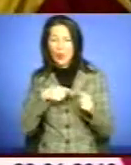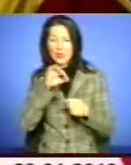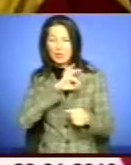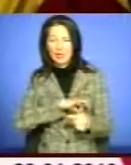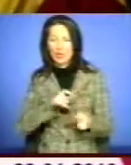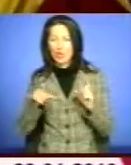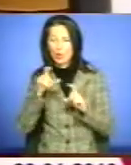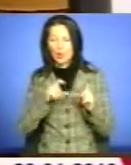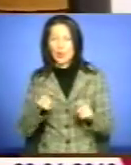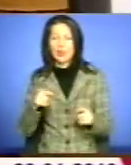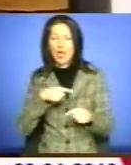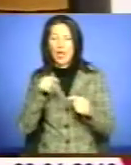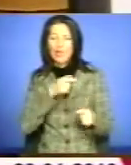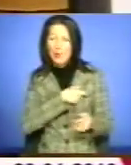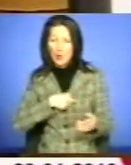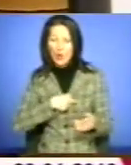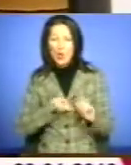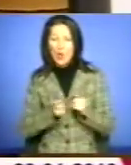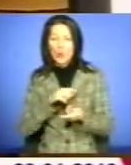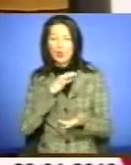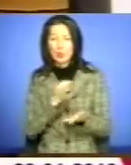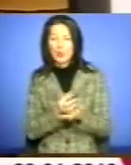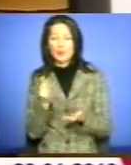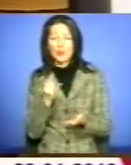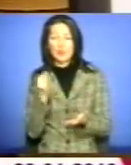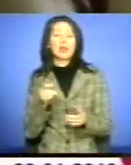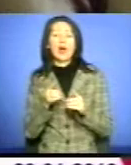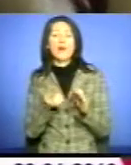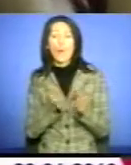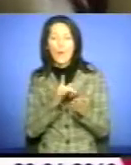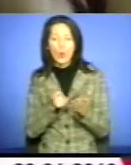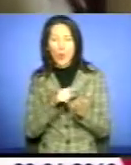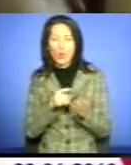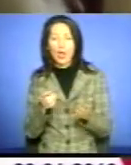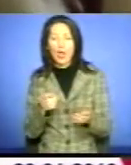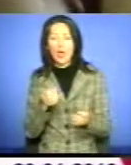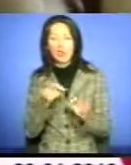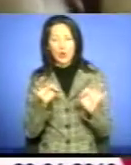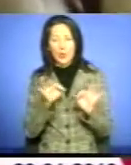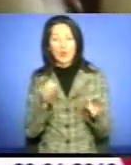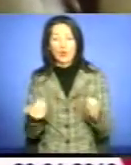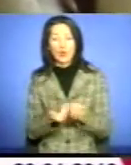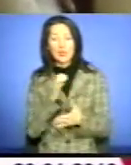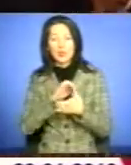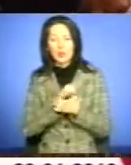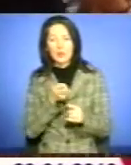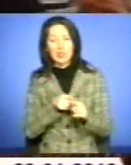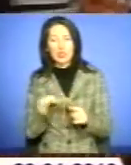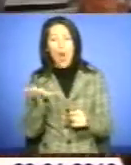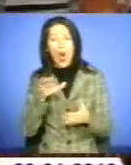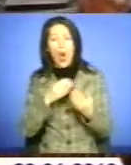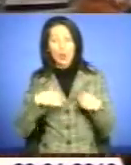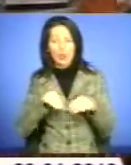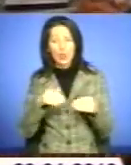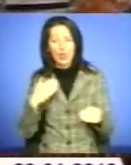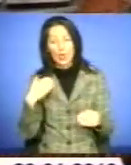депутати. Обмін досвідом, цікаві блоги, доступ до інформації, нові знайомства – це те, що сьогодні об'єднує нас усіх в соціальних